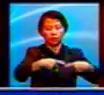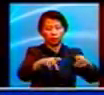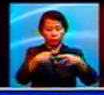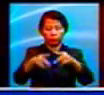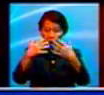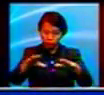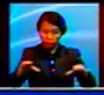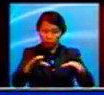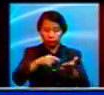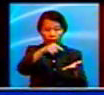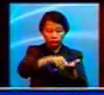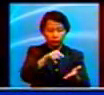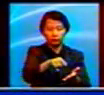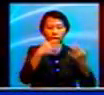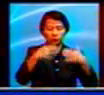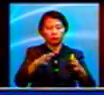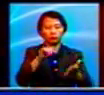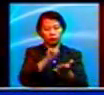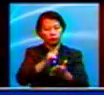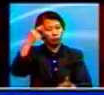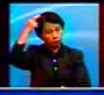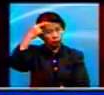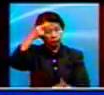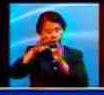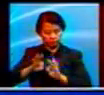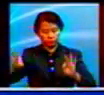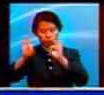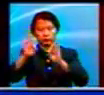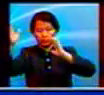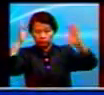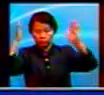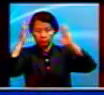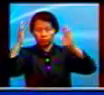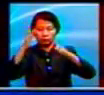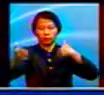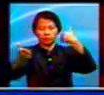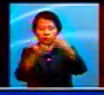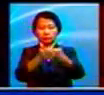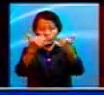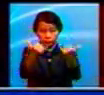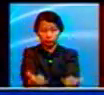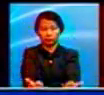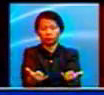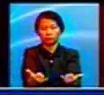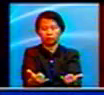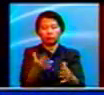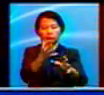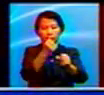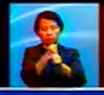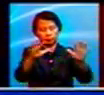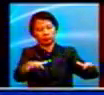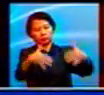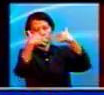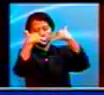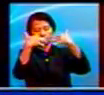inilah antara faktor utama Malaysia sehingga hari ini mendapat